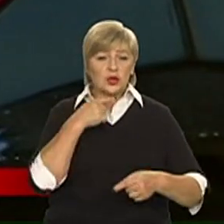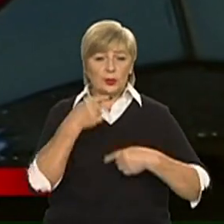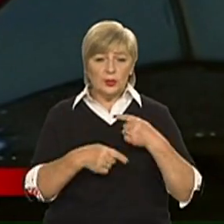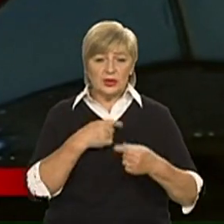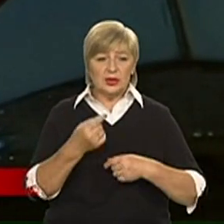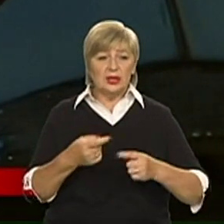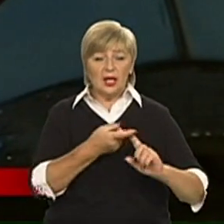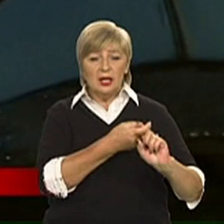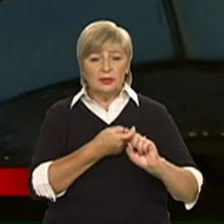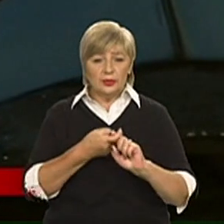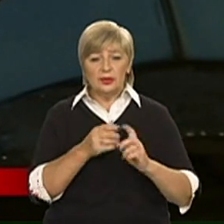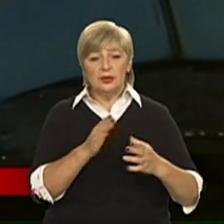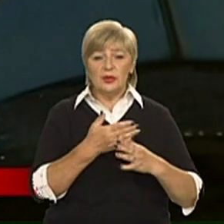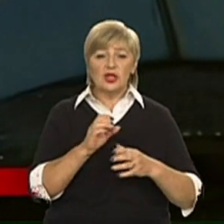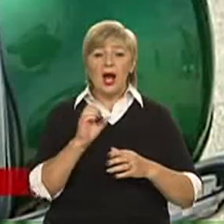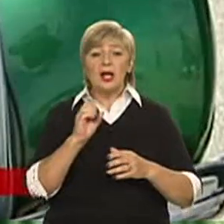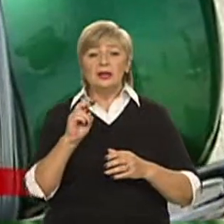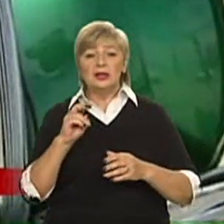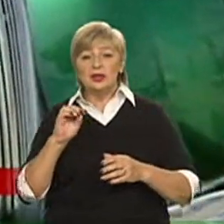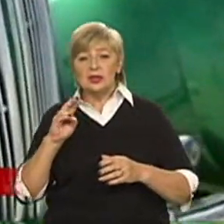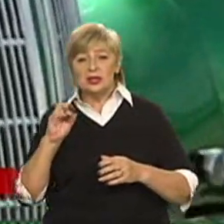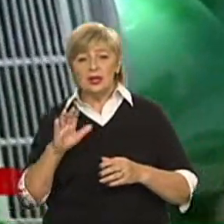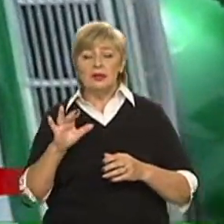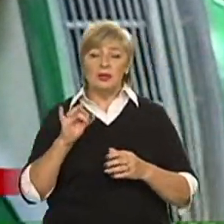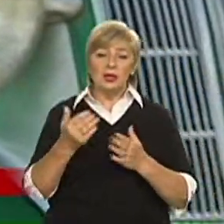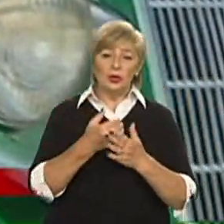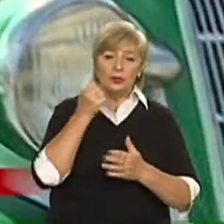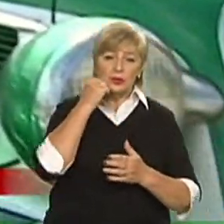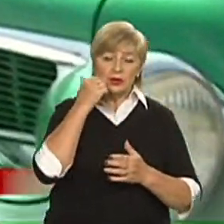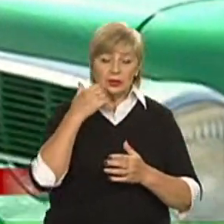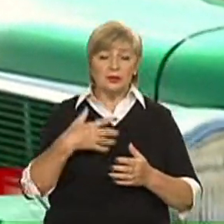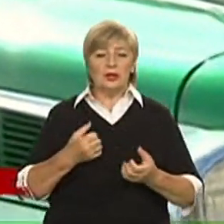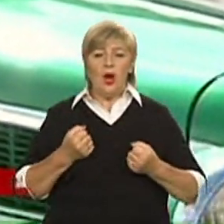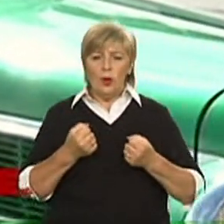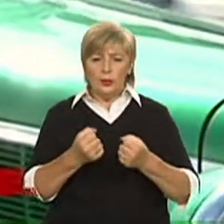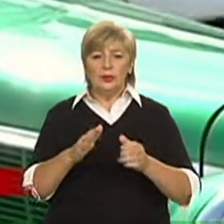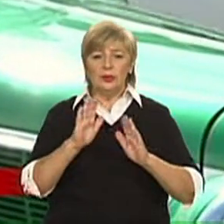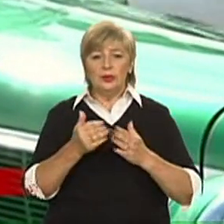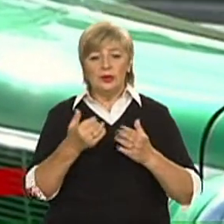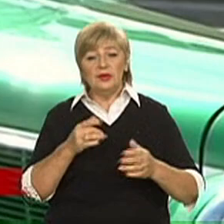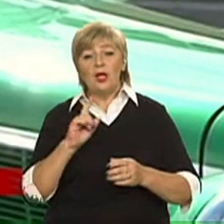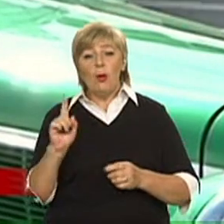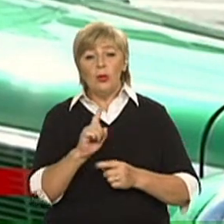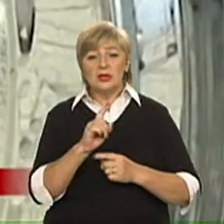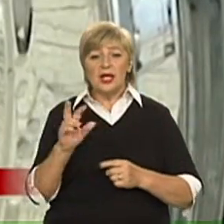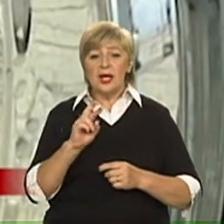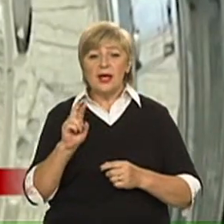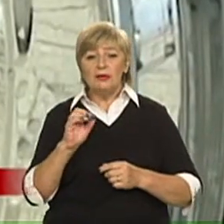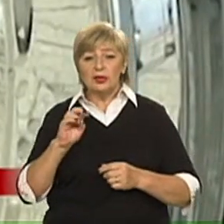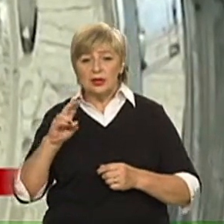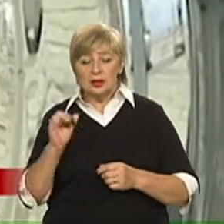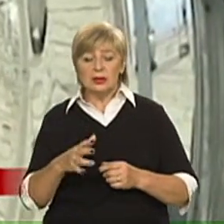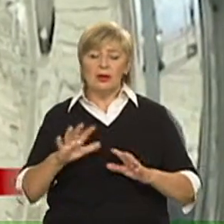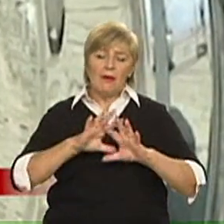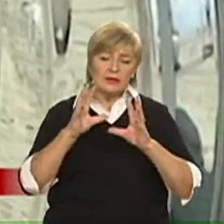сполучення між Катеринославом та Новомосковськом. Стартує пробіг у суботу о 13-й годині від музею Дмитра Яворницького. Загалом